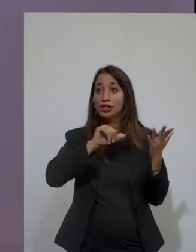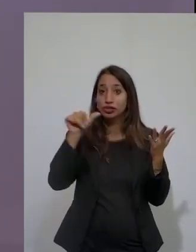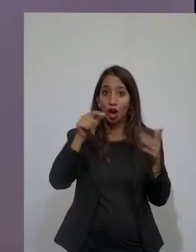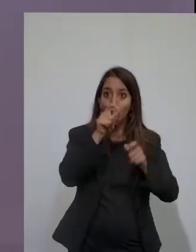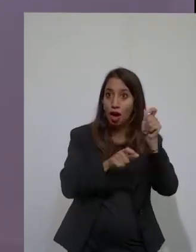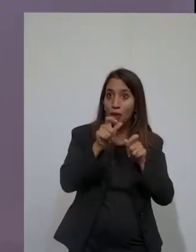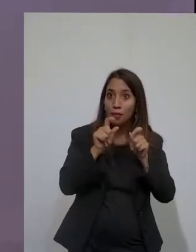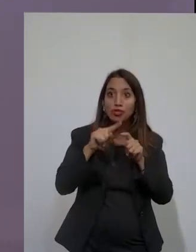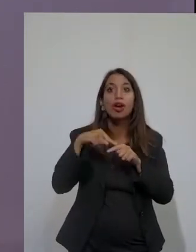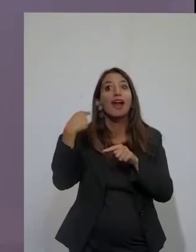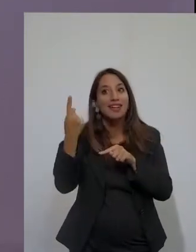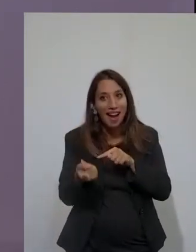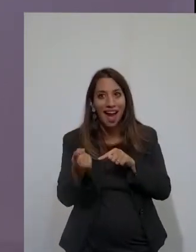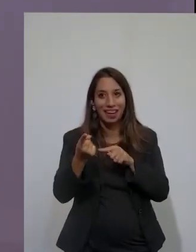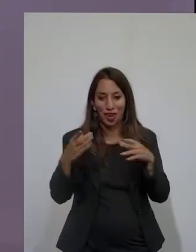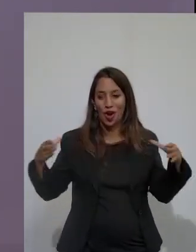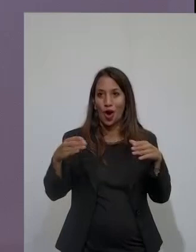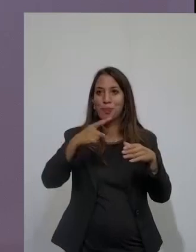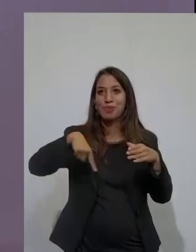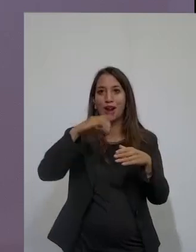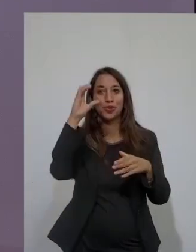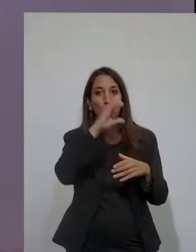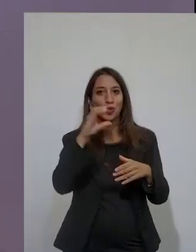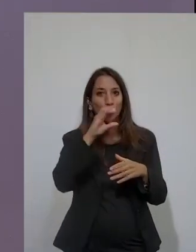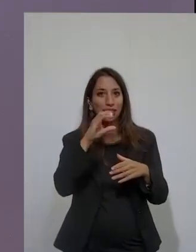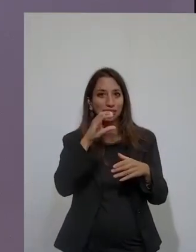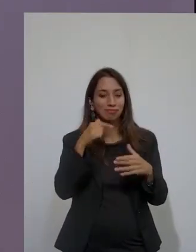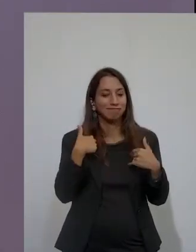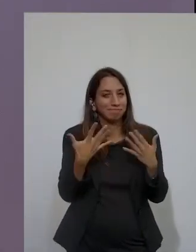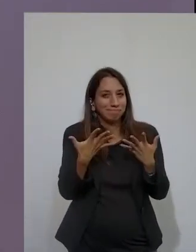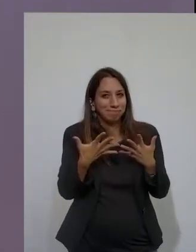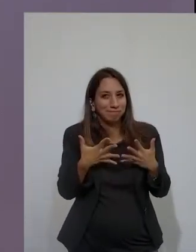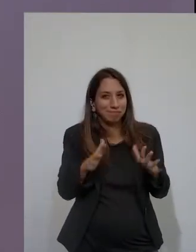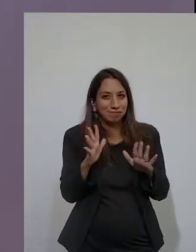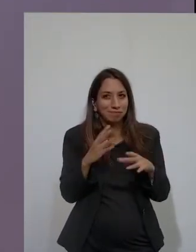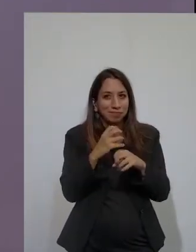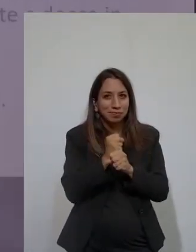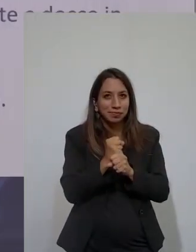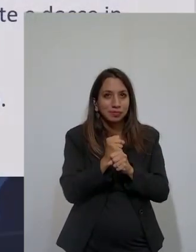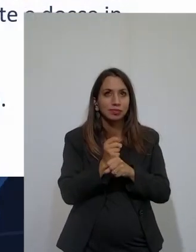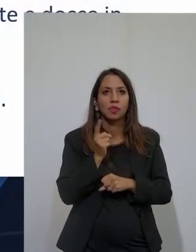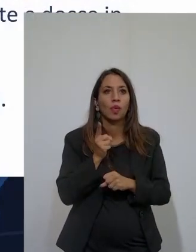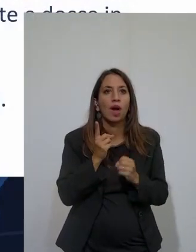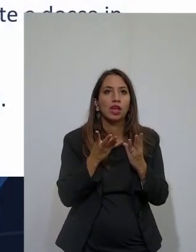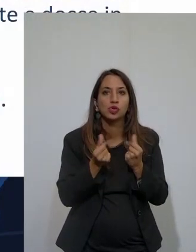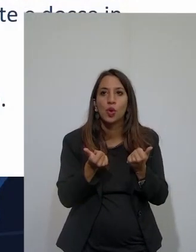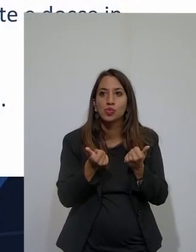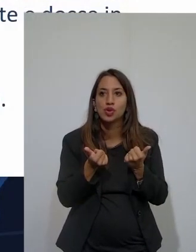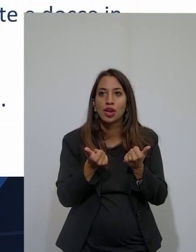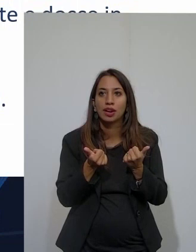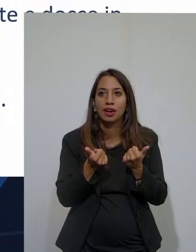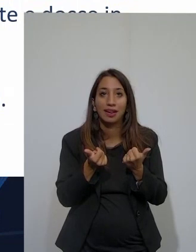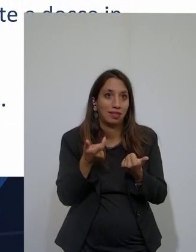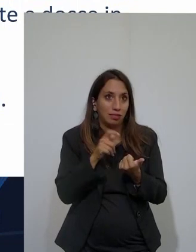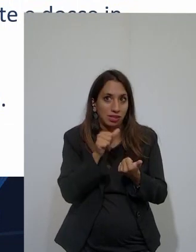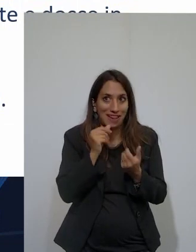utenti ma anche per tutto il comparto turistico. E concludo, quali sono le soluzioni? Perché abbiamo bisogno